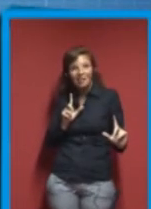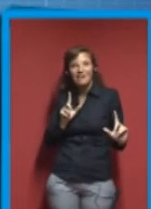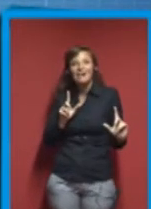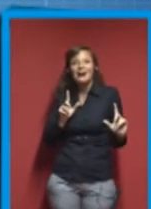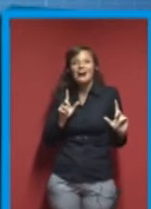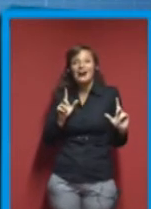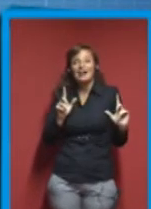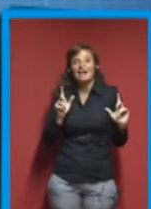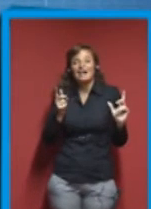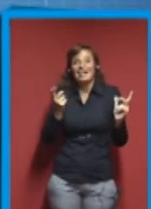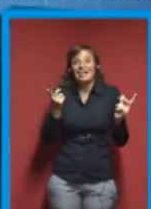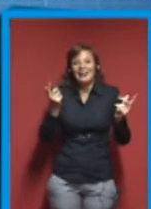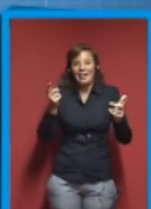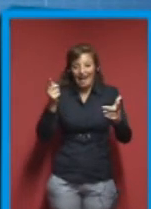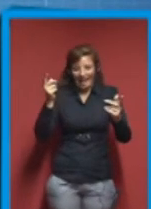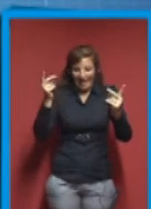Allora,